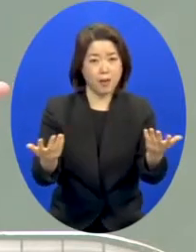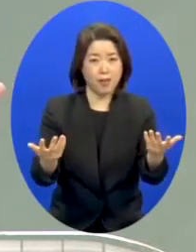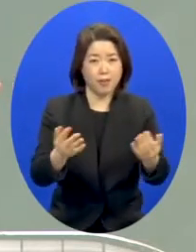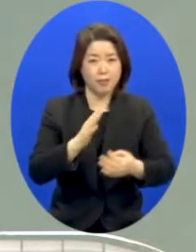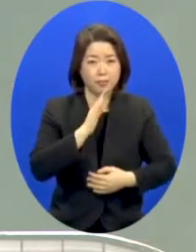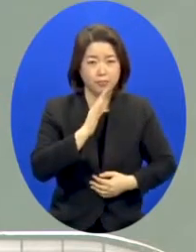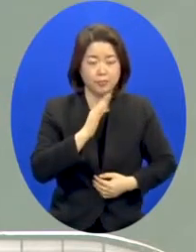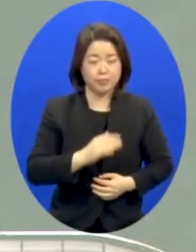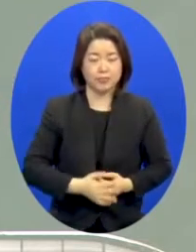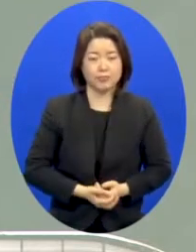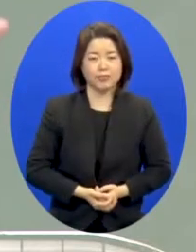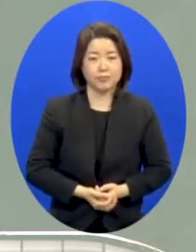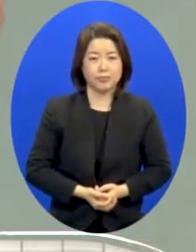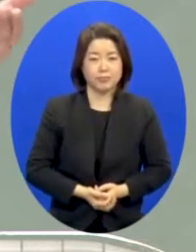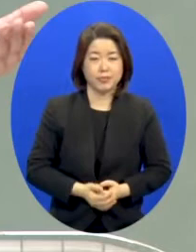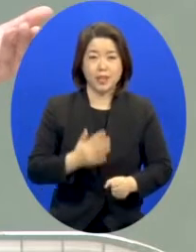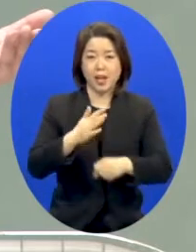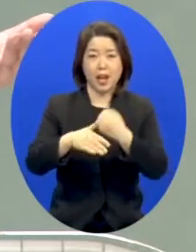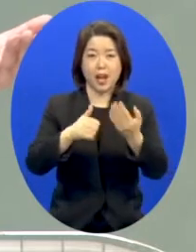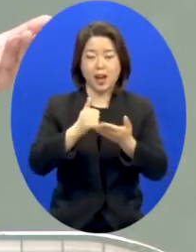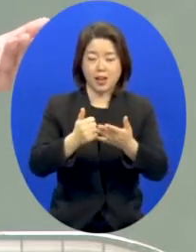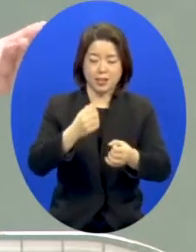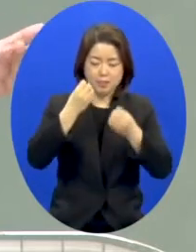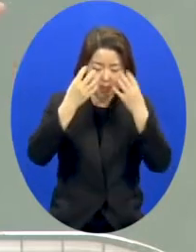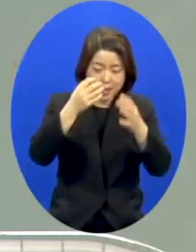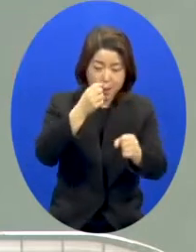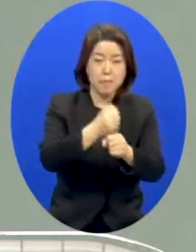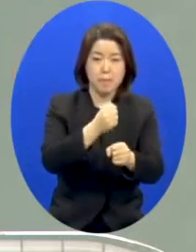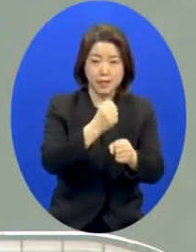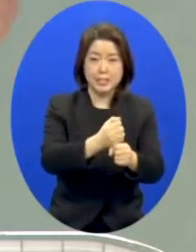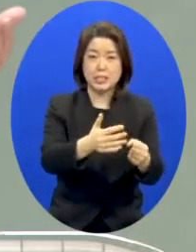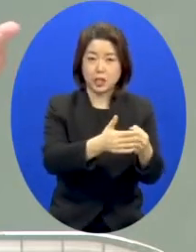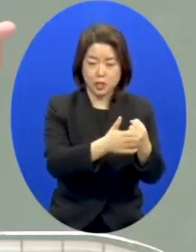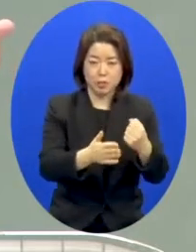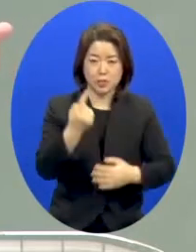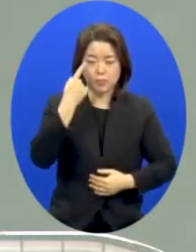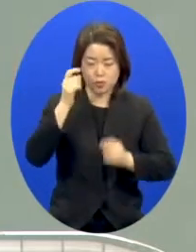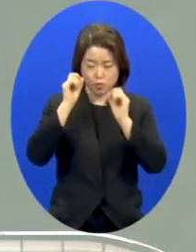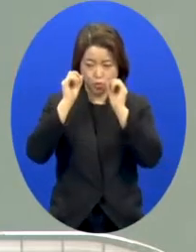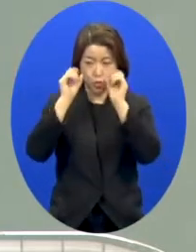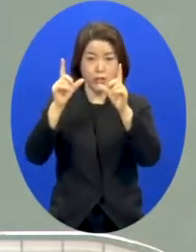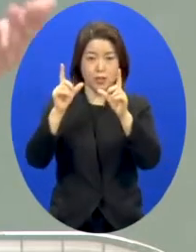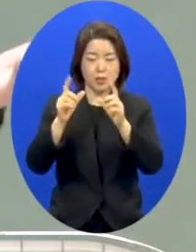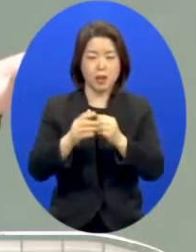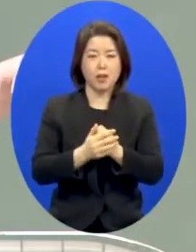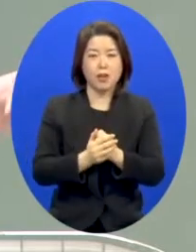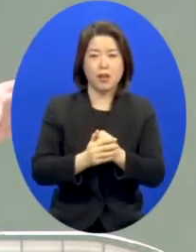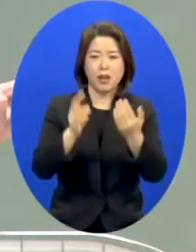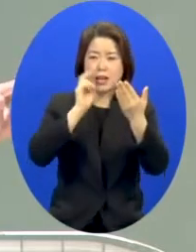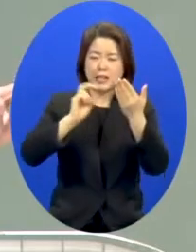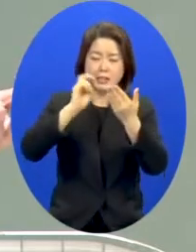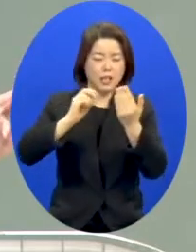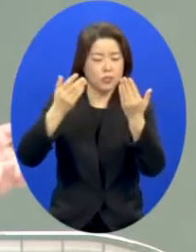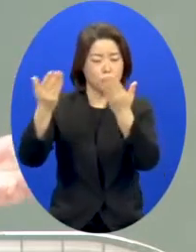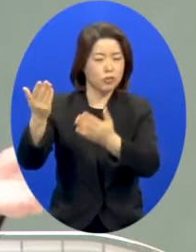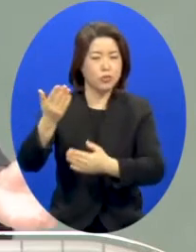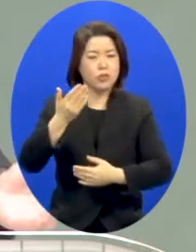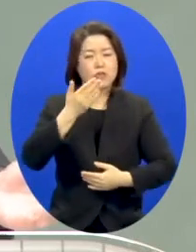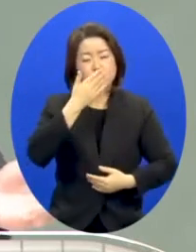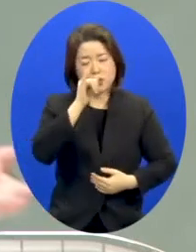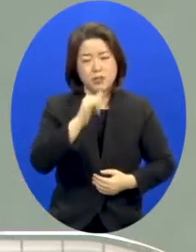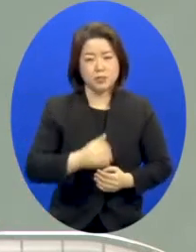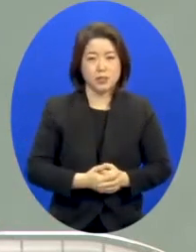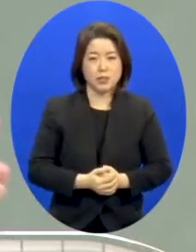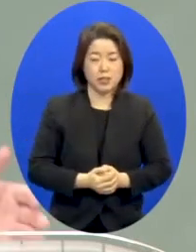됩니다 하나님의 창조하신 에 눈이 또 이면 찬송 하지 않을 수가 없습니다 6절